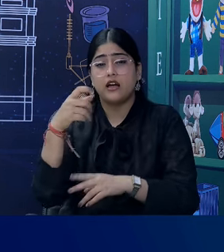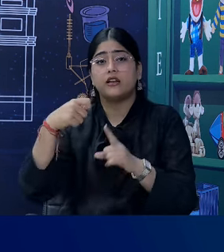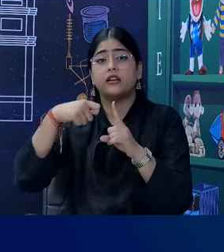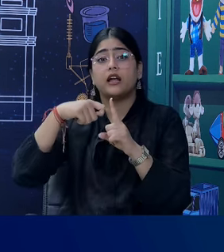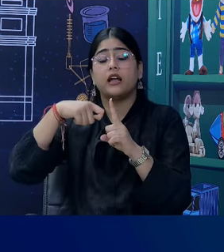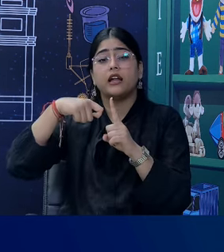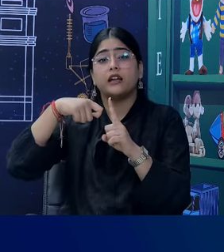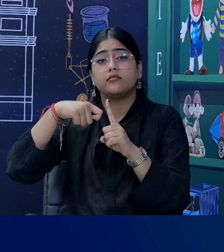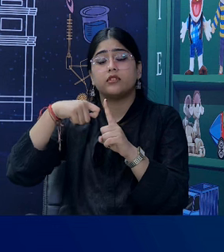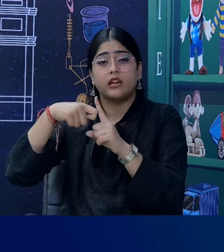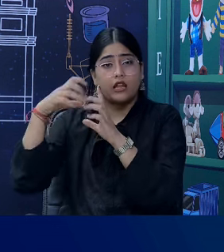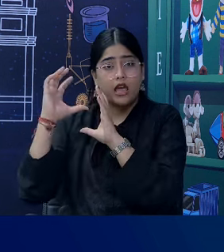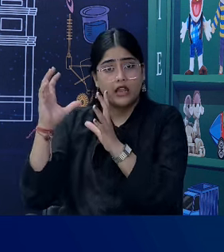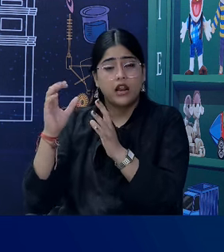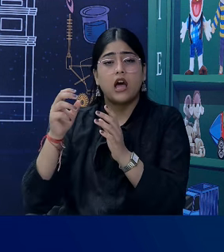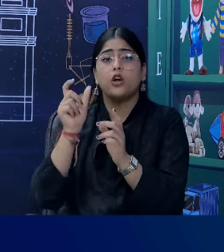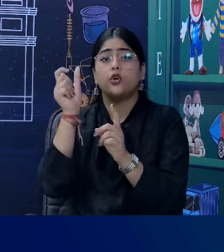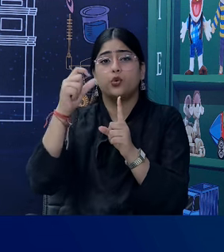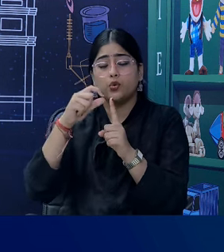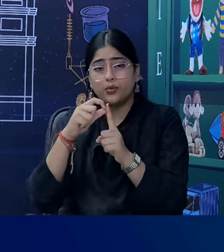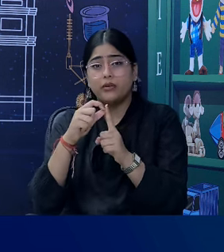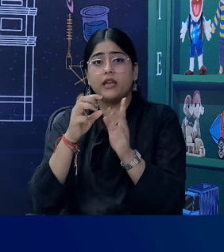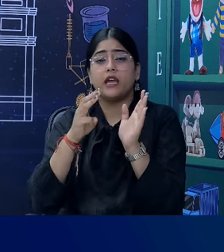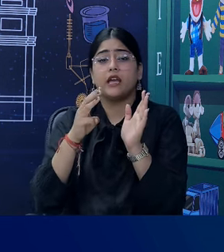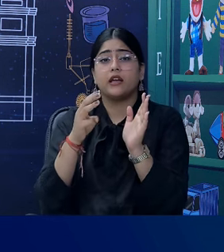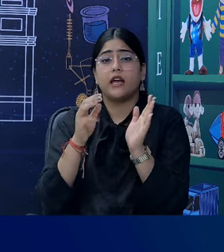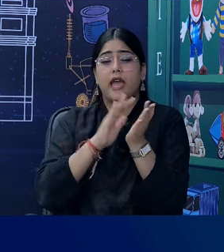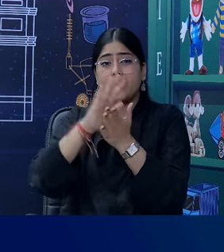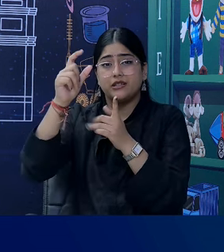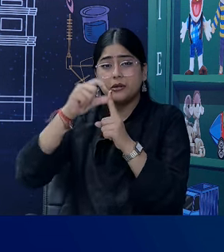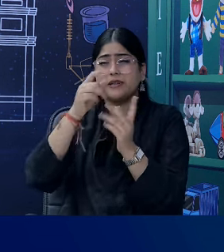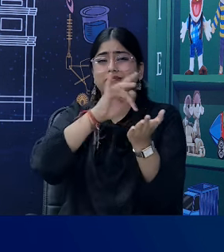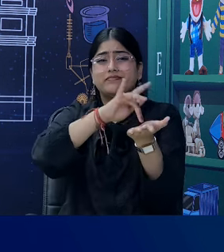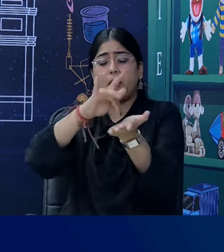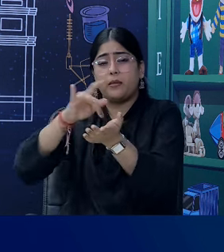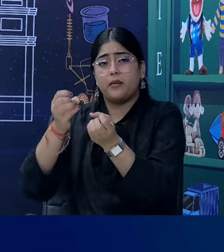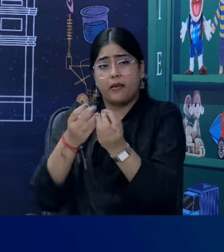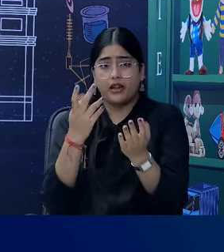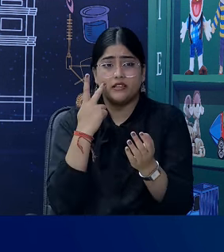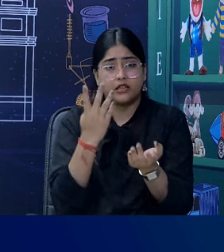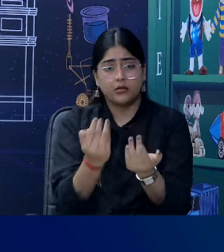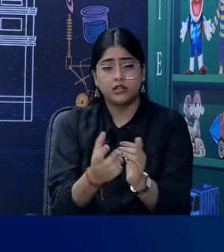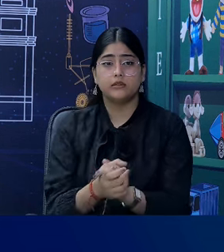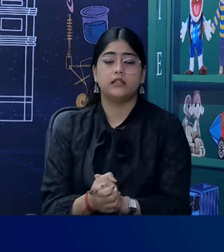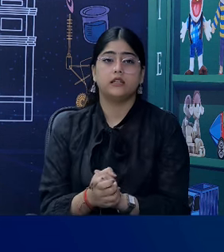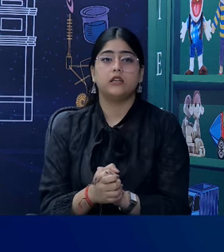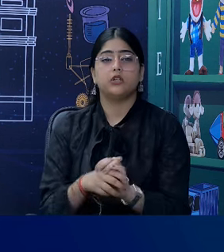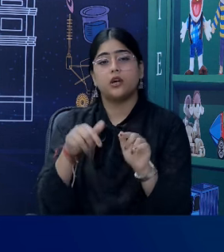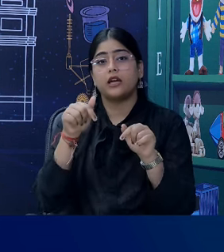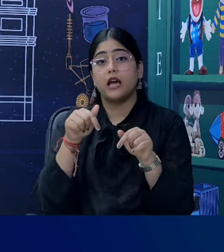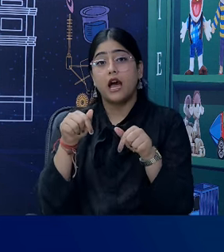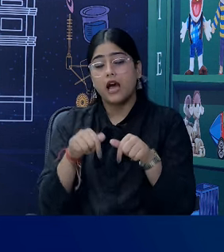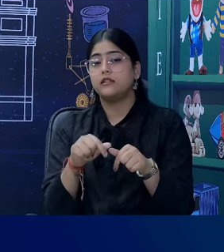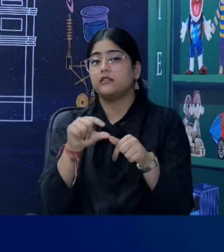बंगाल हिमाचल प्रदेश उत्तर प्रदेश है ना कहने का मतलब ये है कि आज के इस जो सेशन है इसमें हम इन जो क्षेत्र इनकी